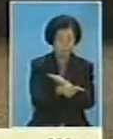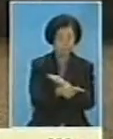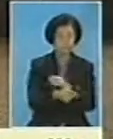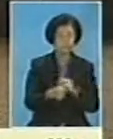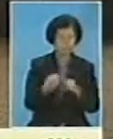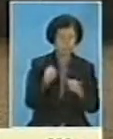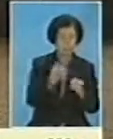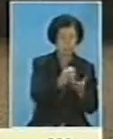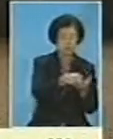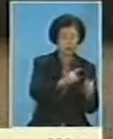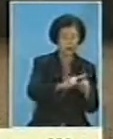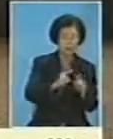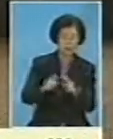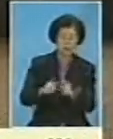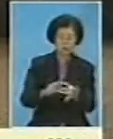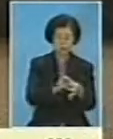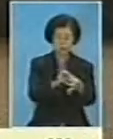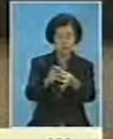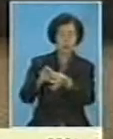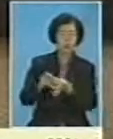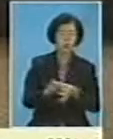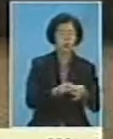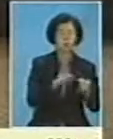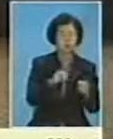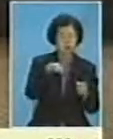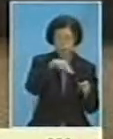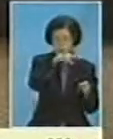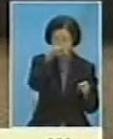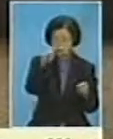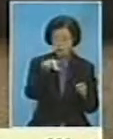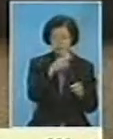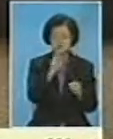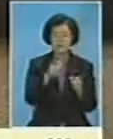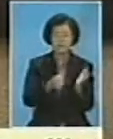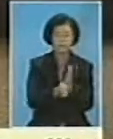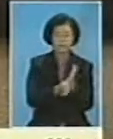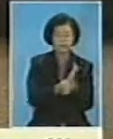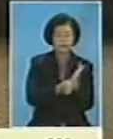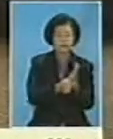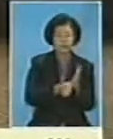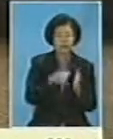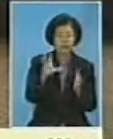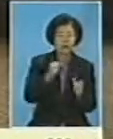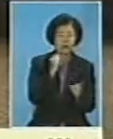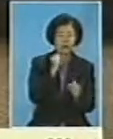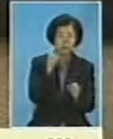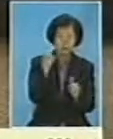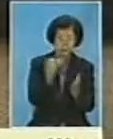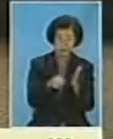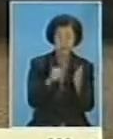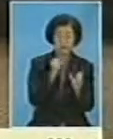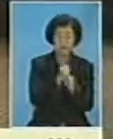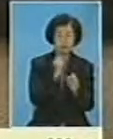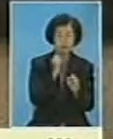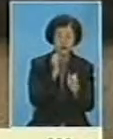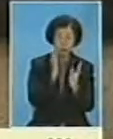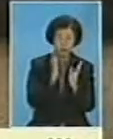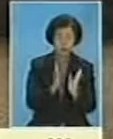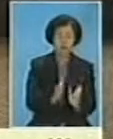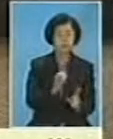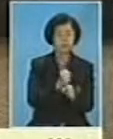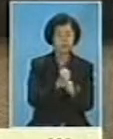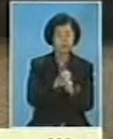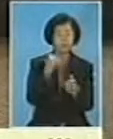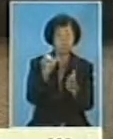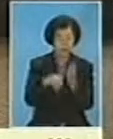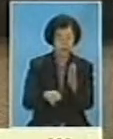ที่เกี่ยวข้องก็ควรที่จะตรวจสอบแก้ไขเอาผิดกับผู้ทุจริตนั้นไม่ใช่ไปเห